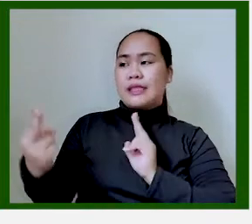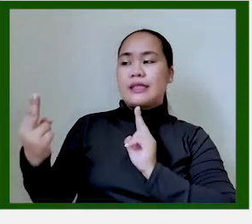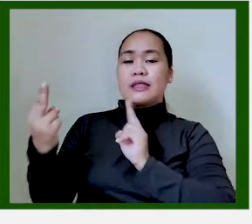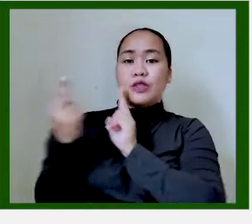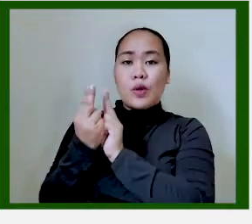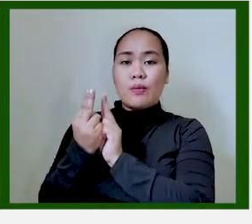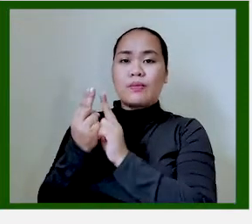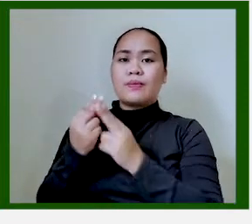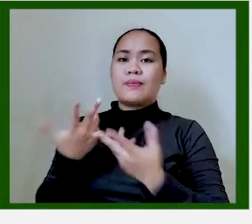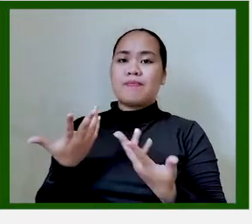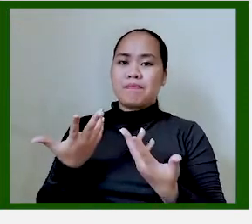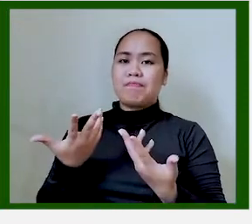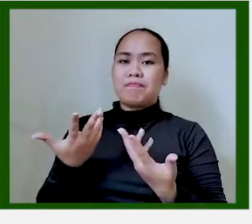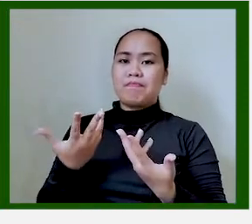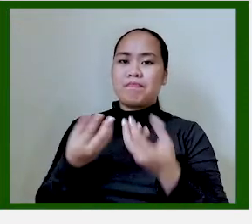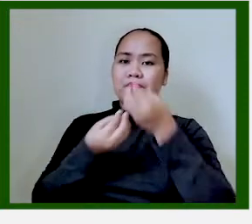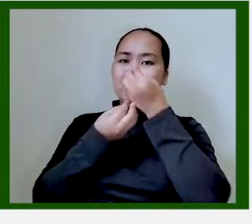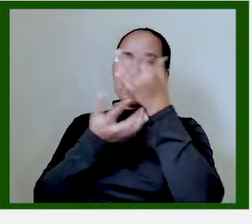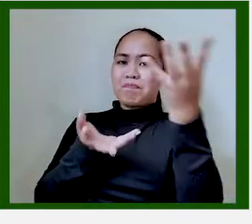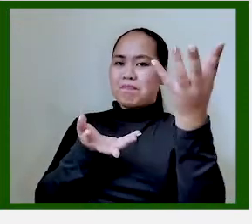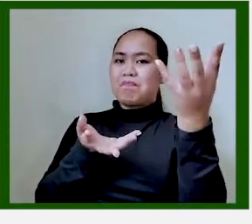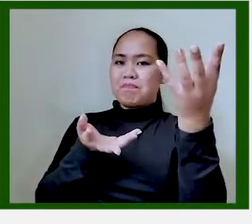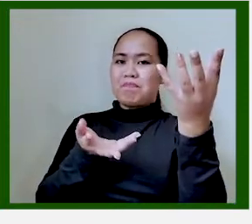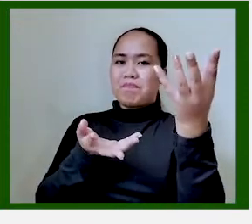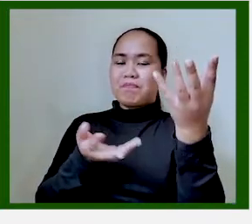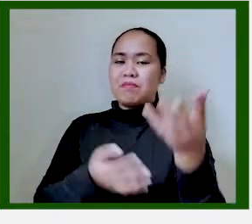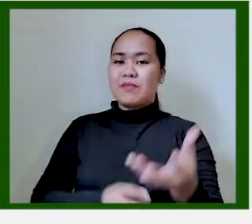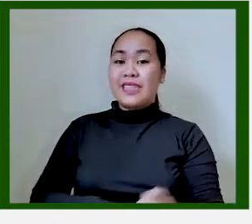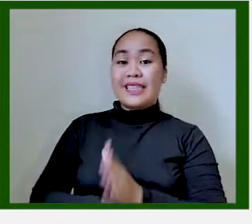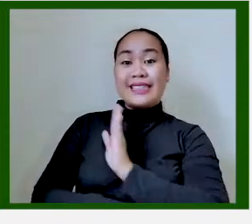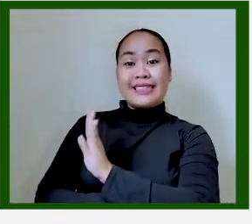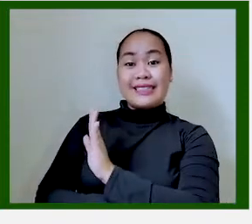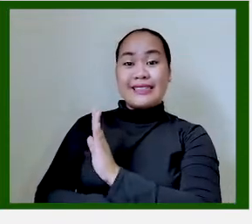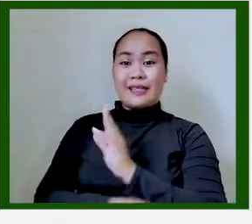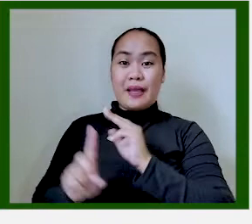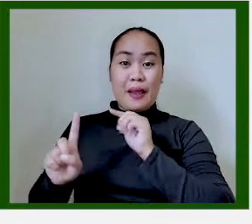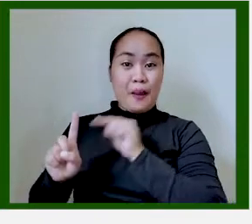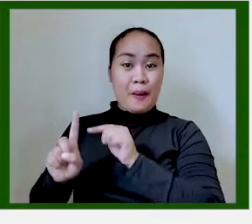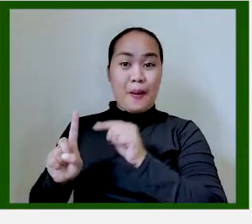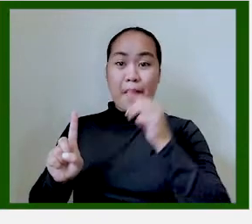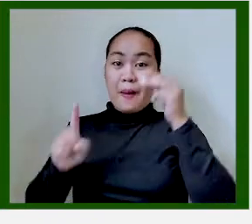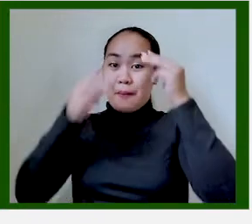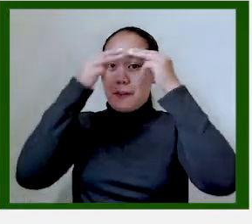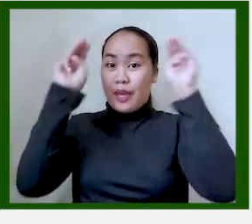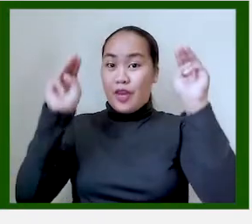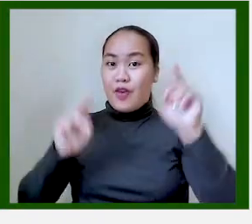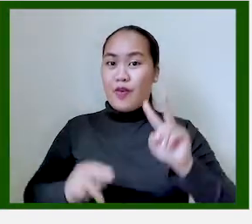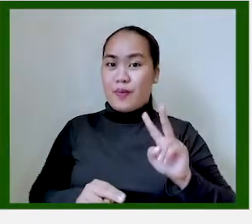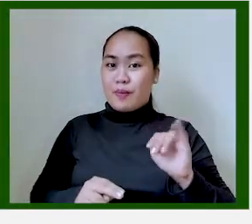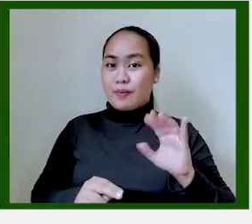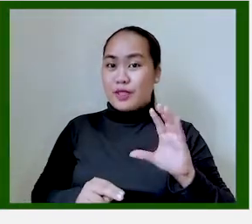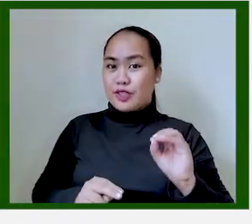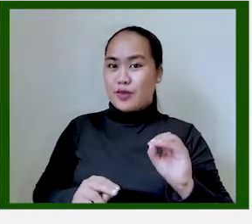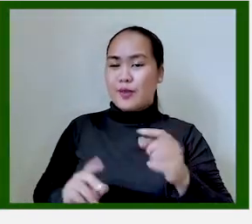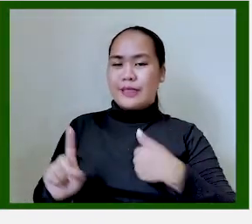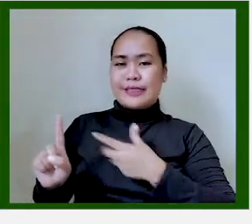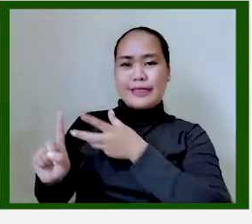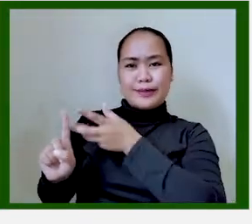statement, yun na lang po ang aming i-adapt. Mamaya, magkaiba na naman kami sasabihin ni Mayor. O, yung mga netizens, ano na